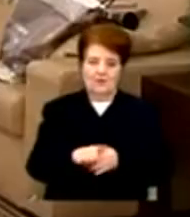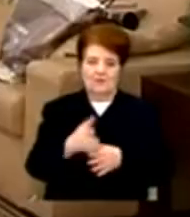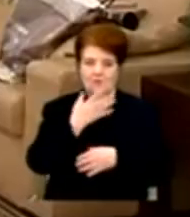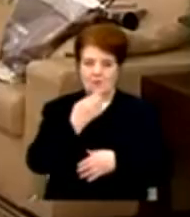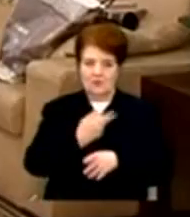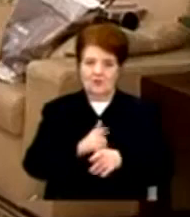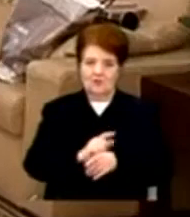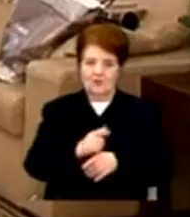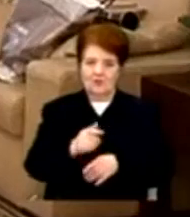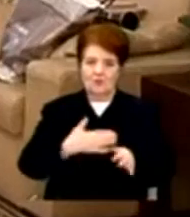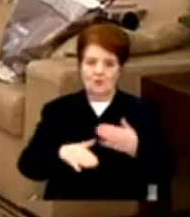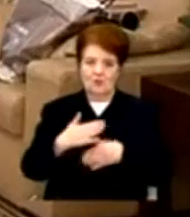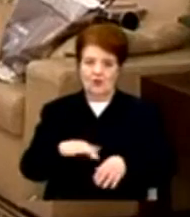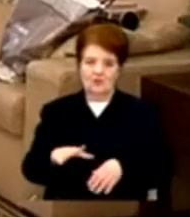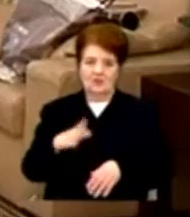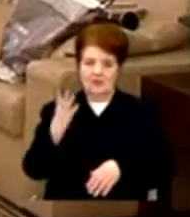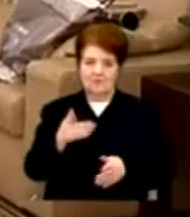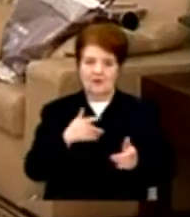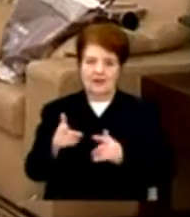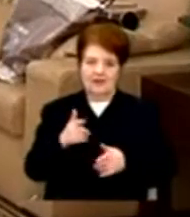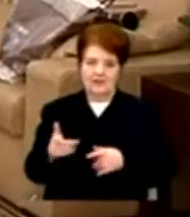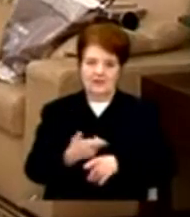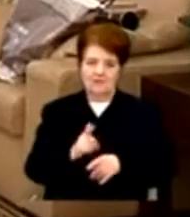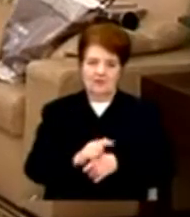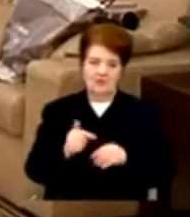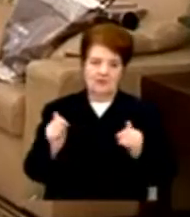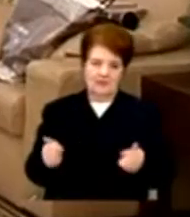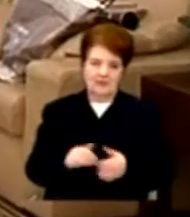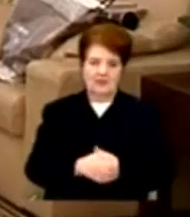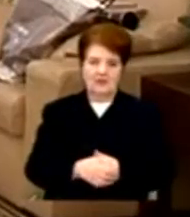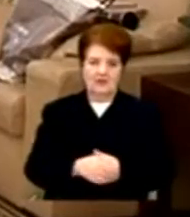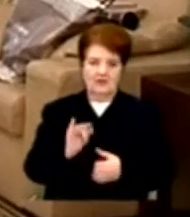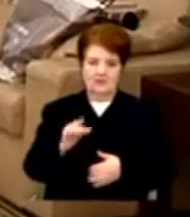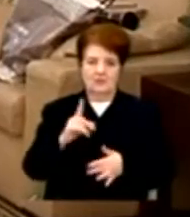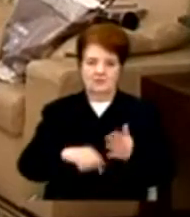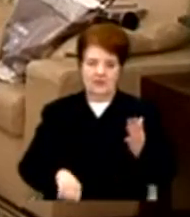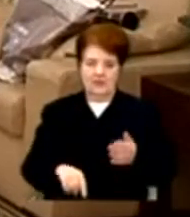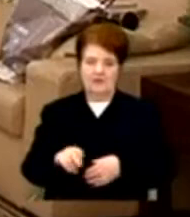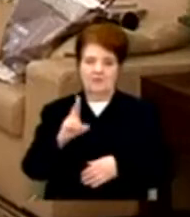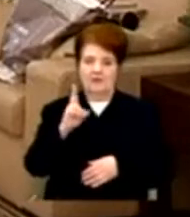foarte bucuroși, ne-am pregătit foarte bine și sperăm ca